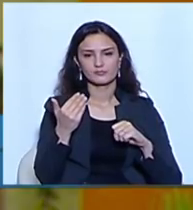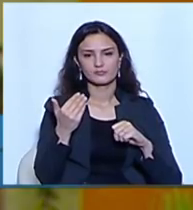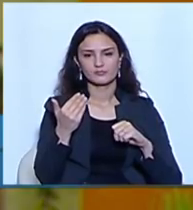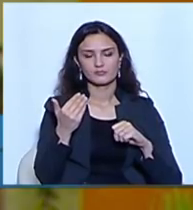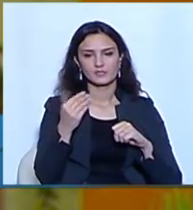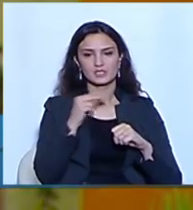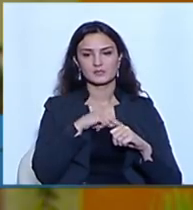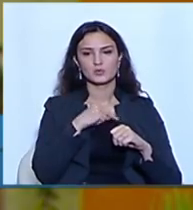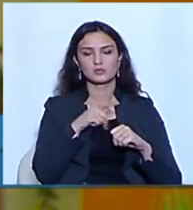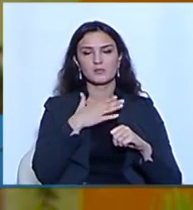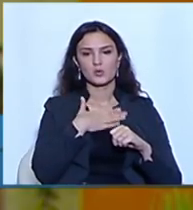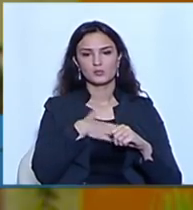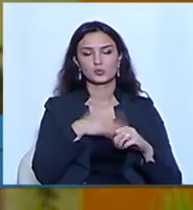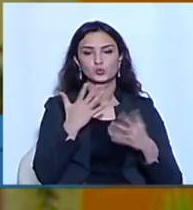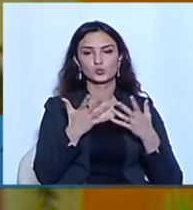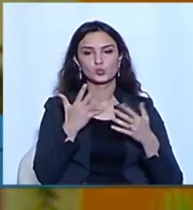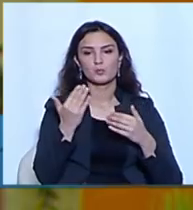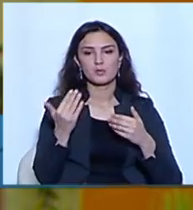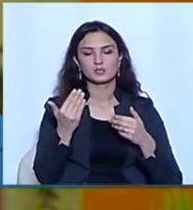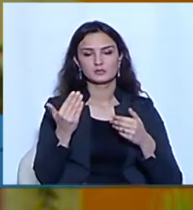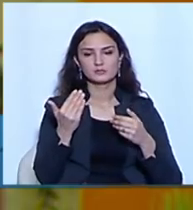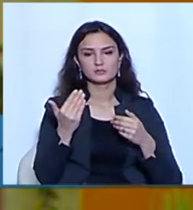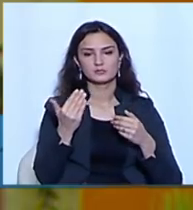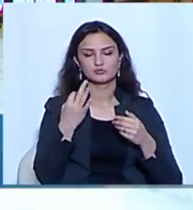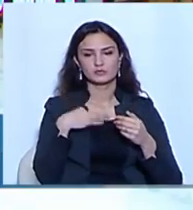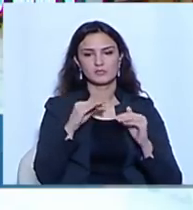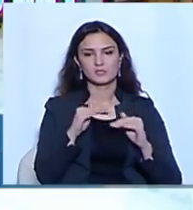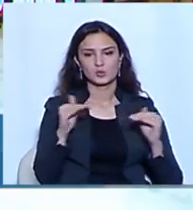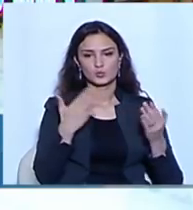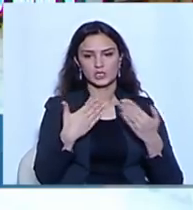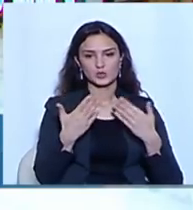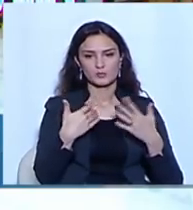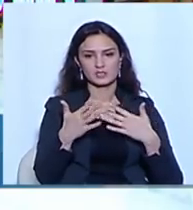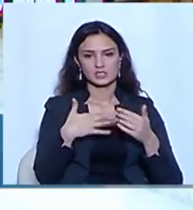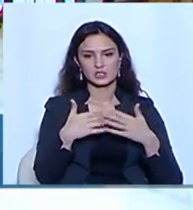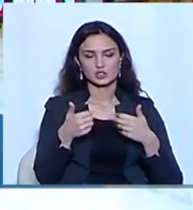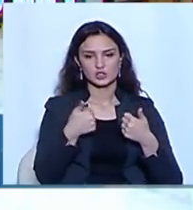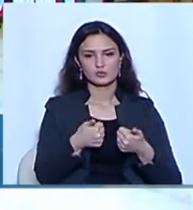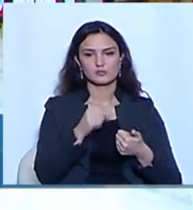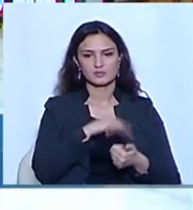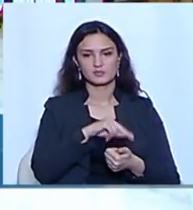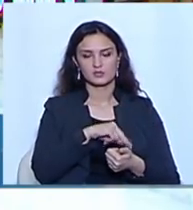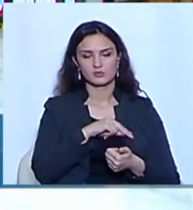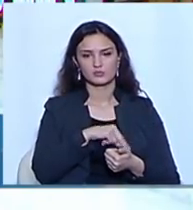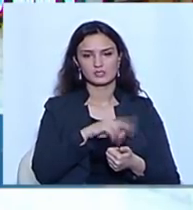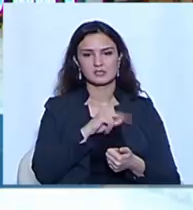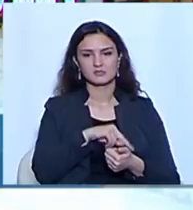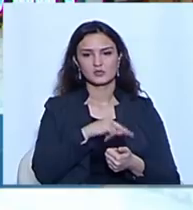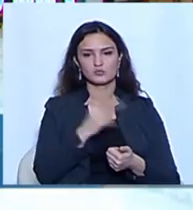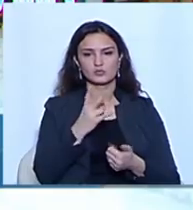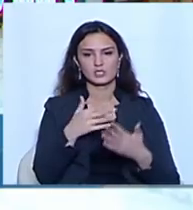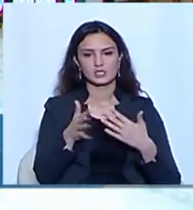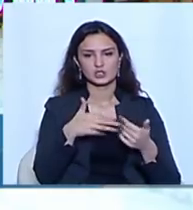სამსახურით მაყოფილების, თუ მათ შვილებთან ურთიერთობას ხელ შეუწყობს სამსახური. სამსახურმა